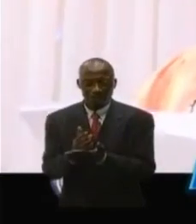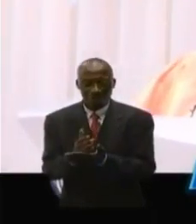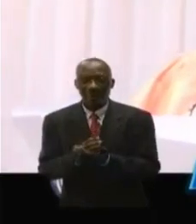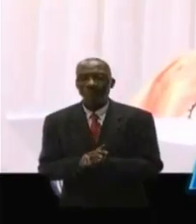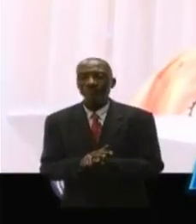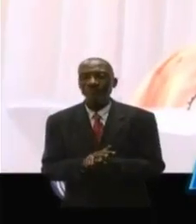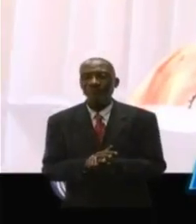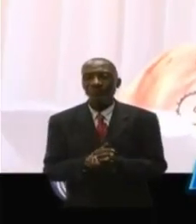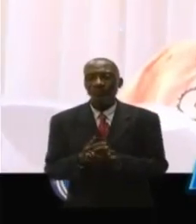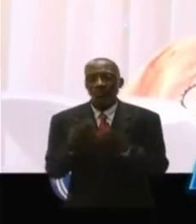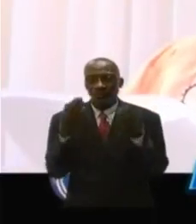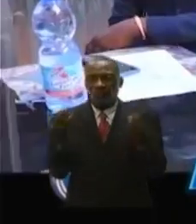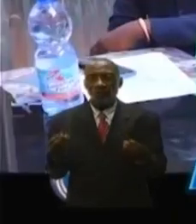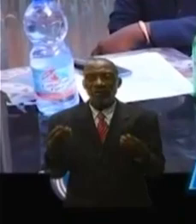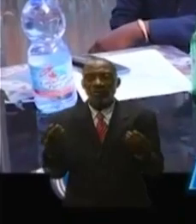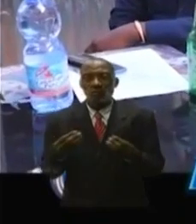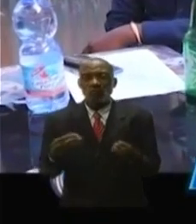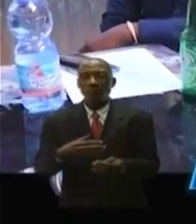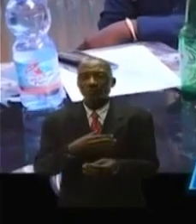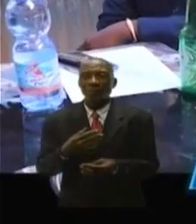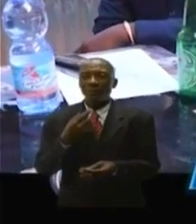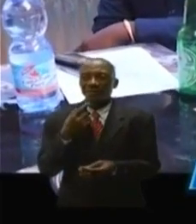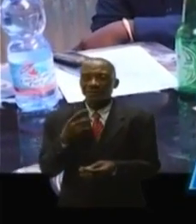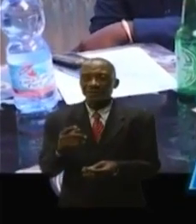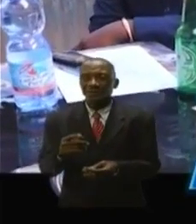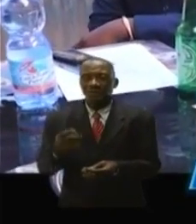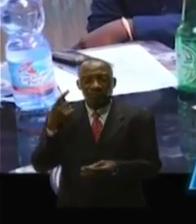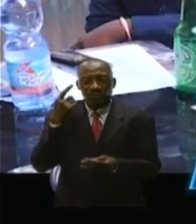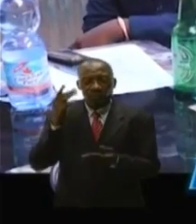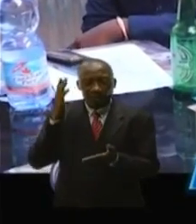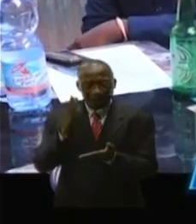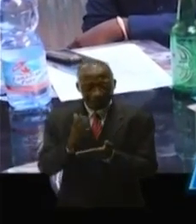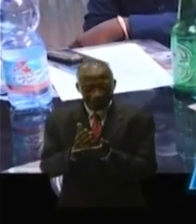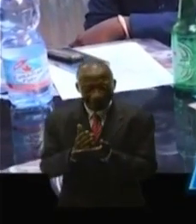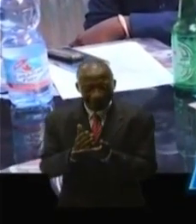ces préoccupations nécessite l'implication de tous.